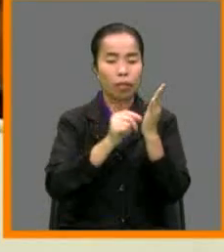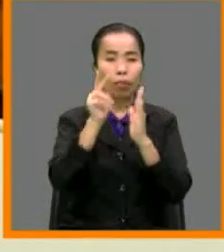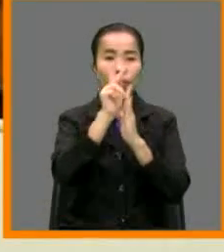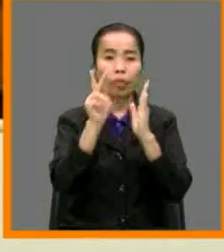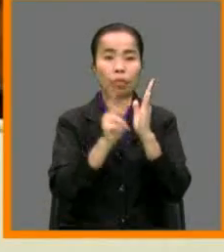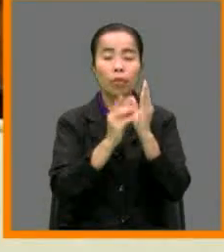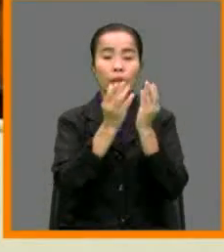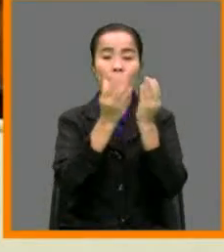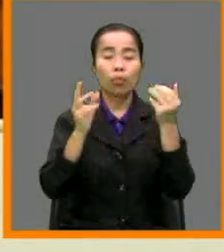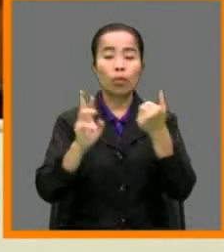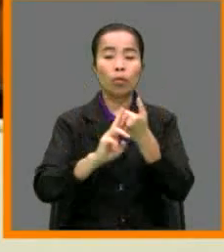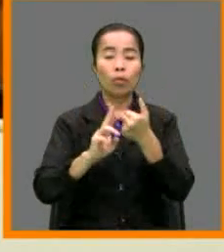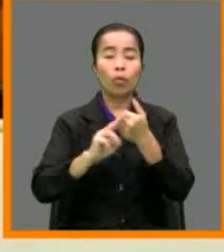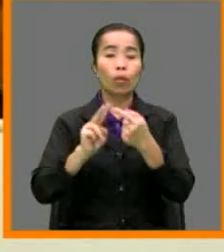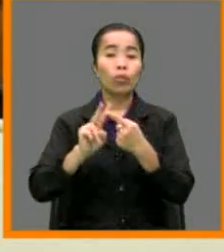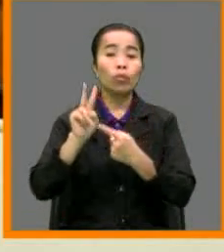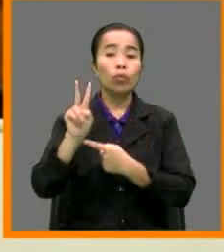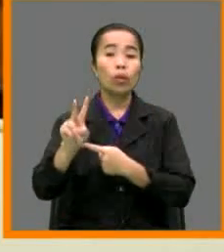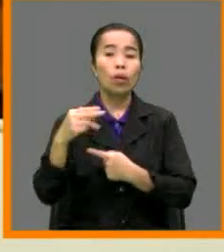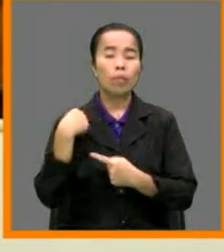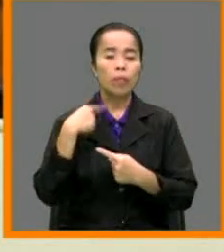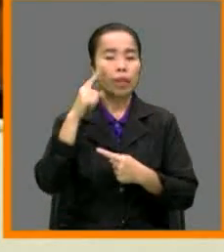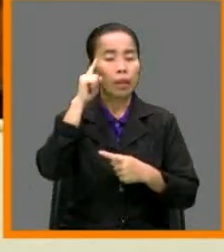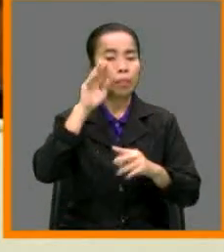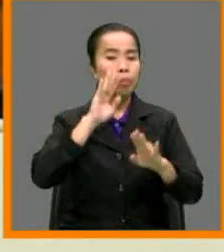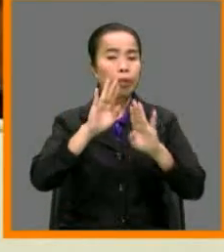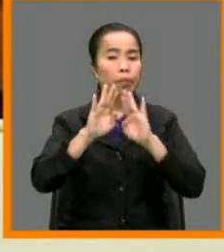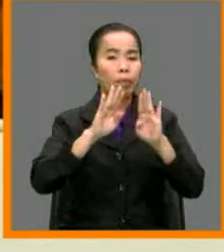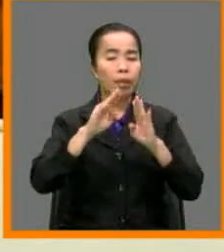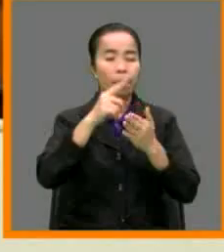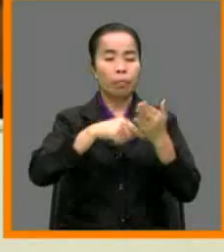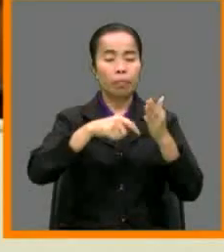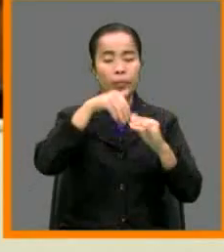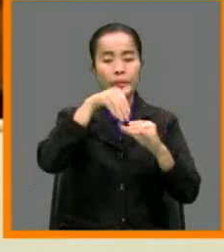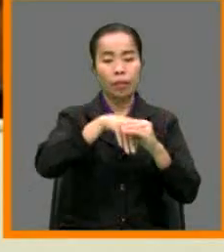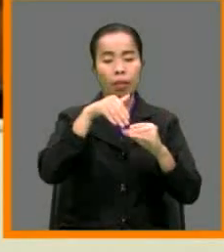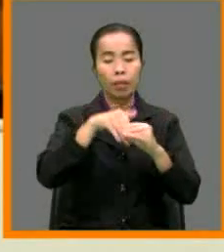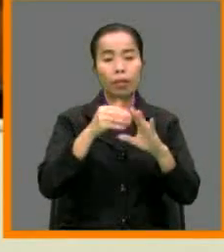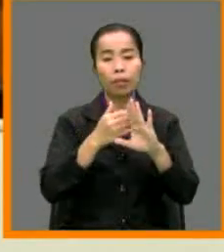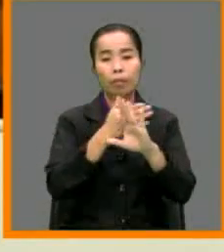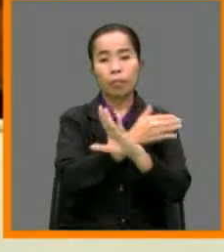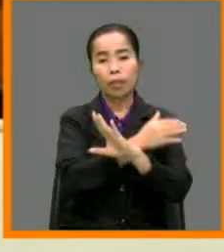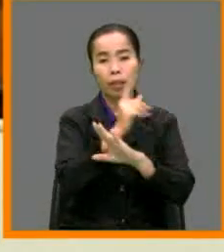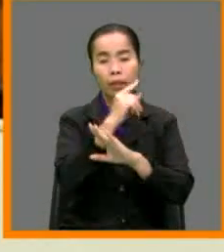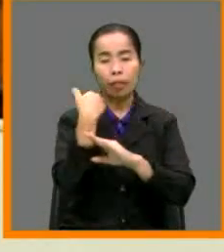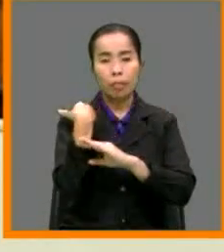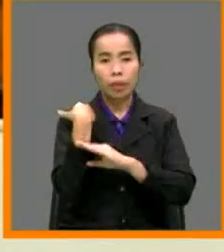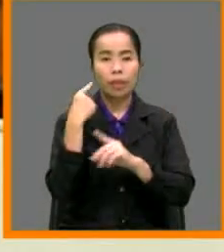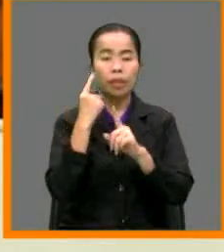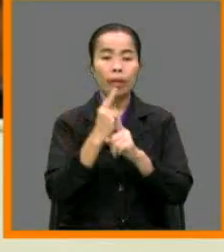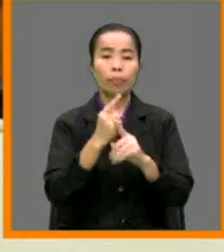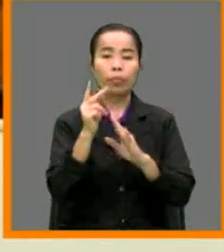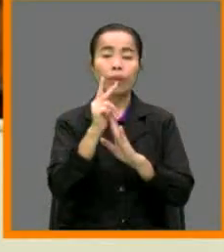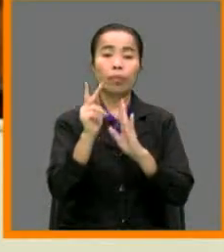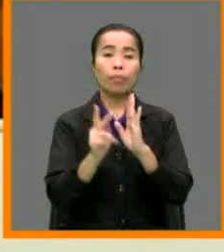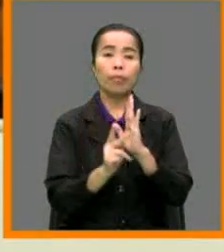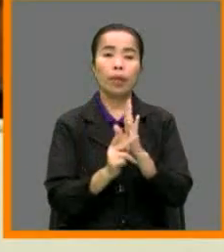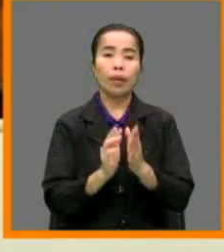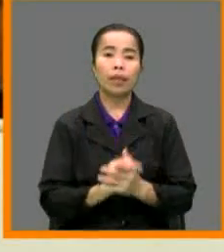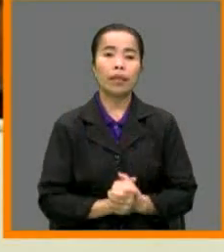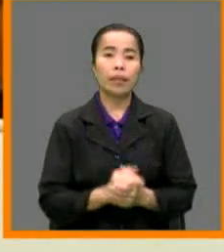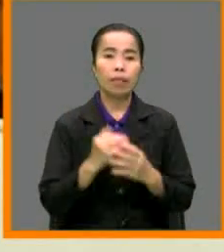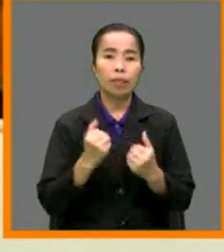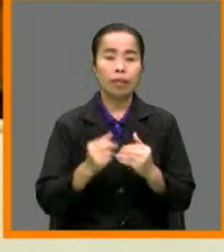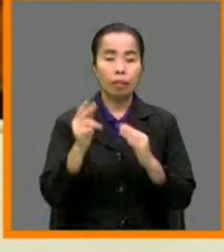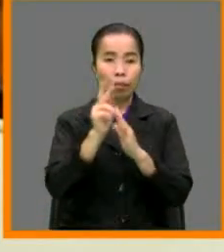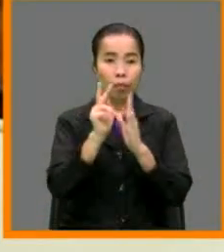2เปรียบเทียบการเลือกตั้งเหมือนกับอาหารหากอยากทานอร่อยต้องอดใจรอเหมือนกับการเลือกตั้ง